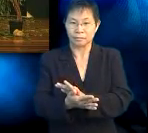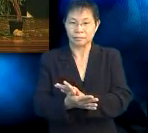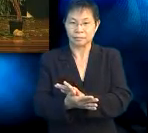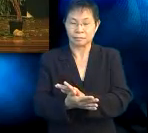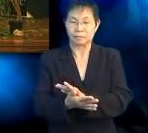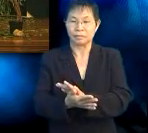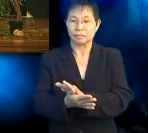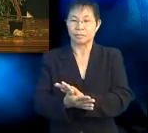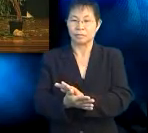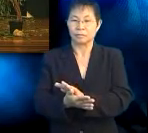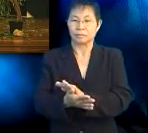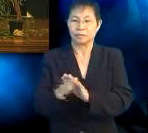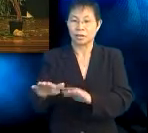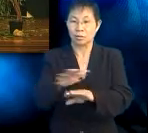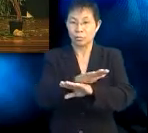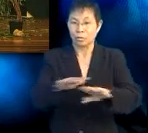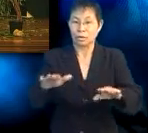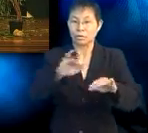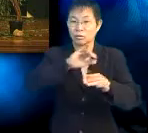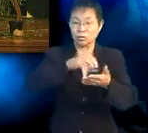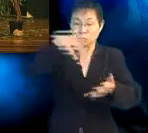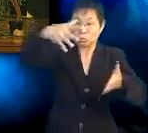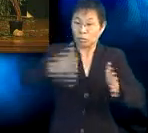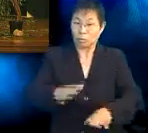kau ni bukanlah ketuan.